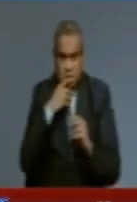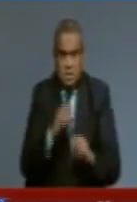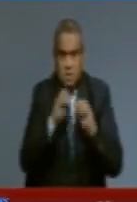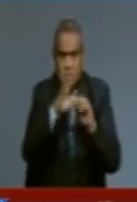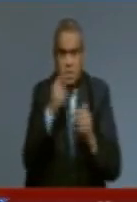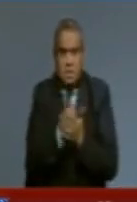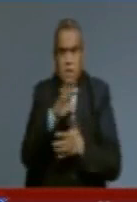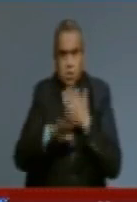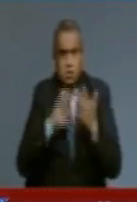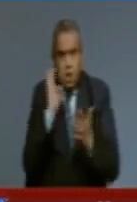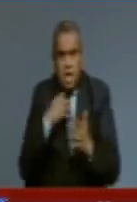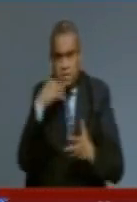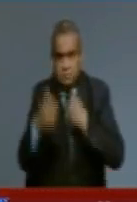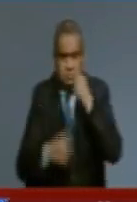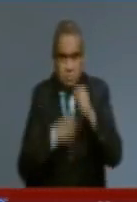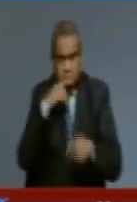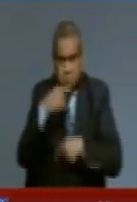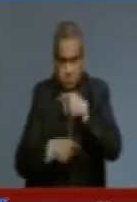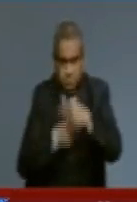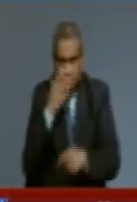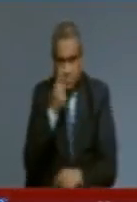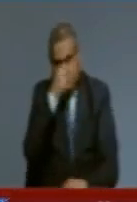العمل، وبالتالي